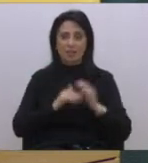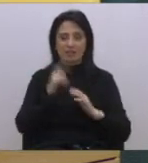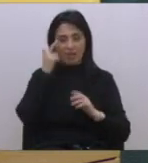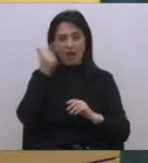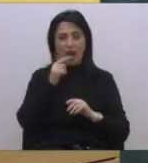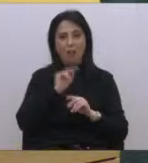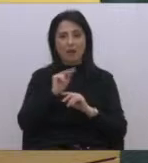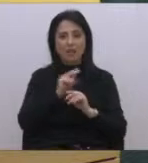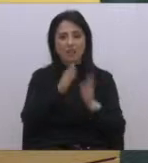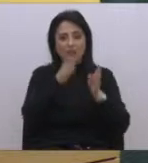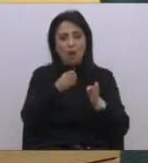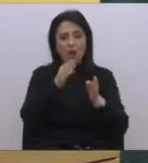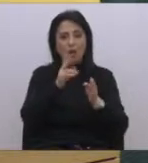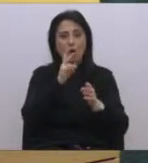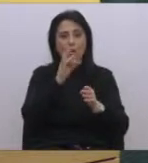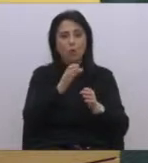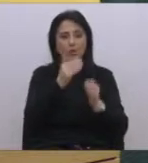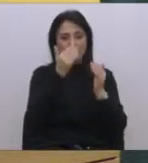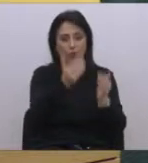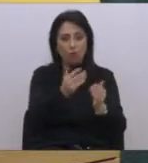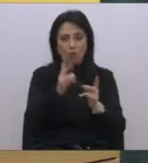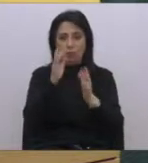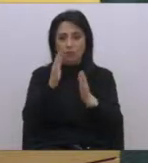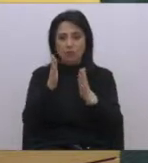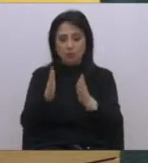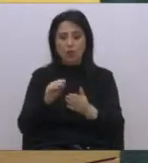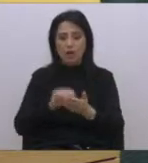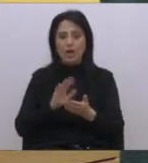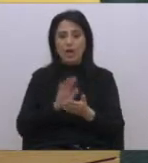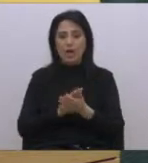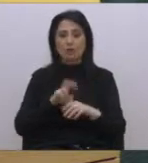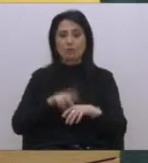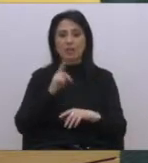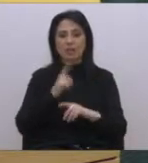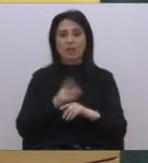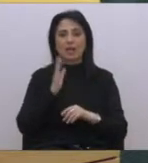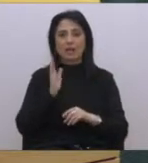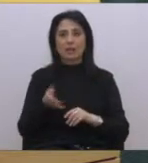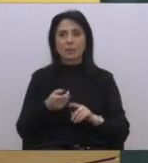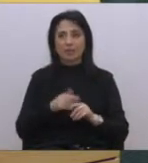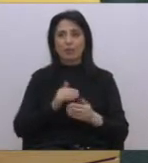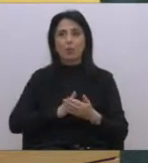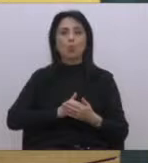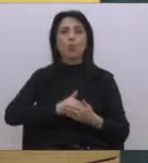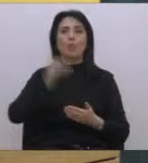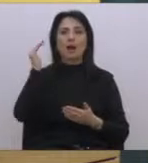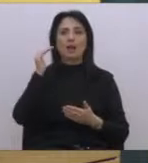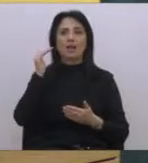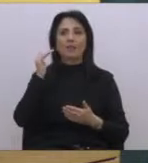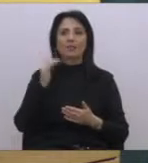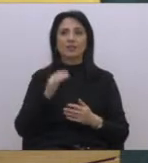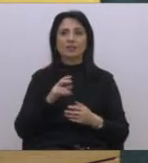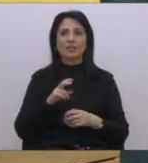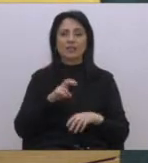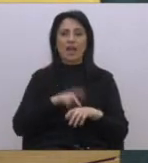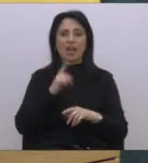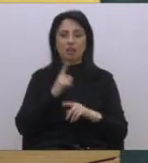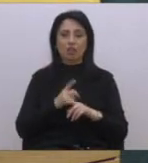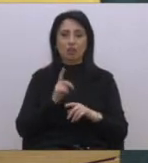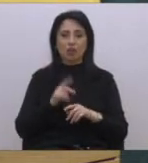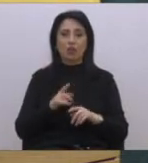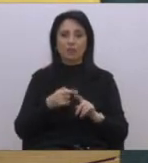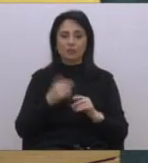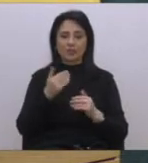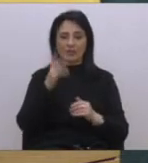საგანმანათლებლო პროგრამის კურსდამთავრებულს. Რეგისტრირებული ექთანი, ეს იქნება უმაღლესი საექთნო ან მიანი